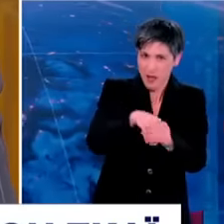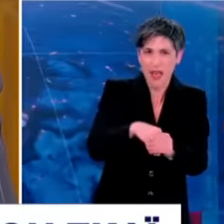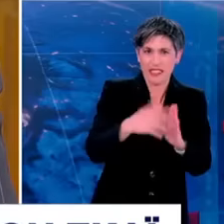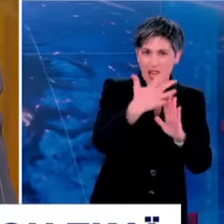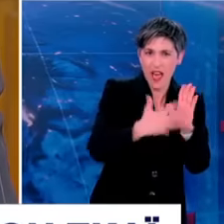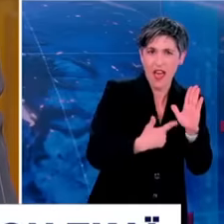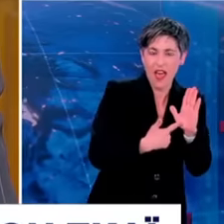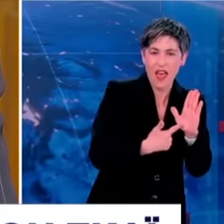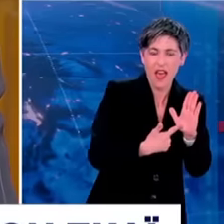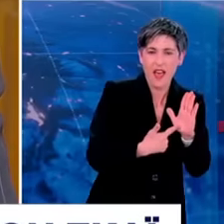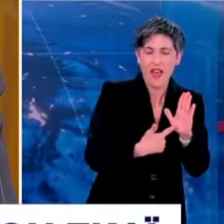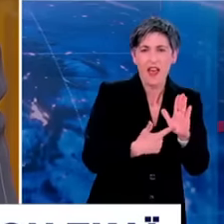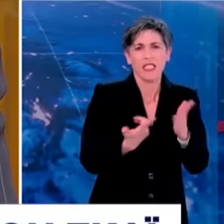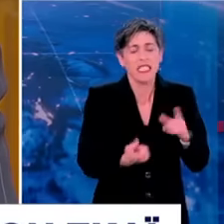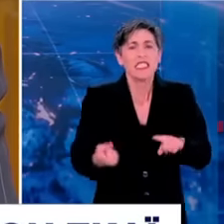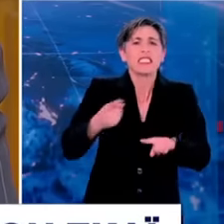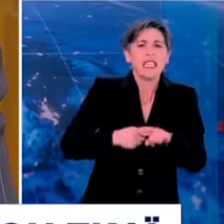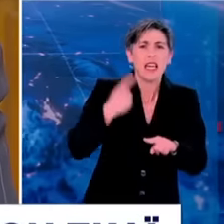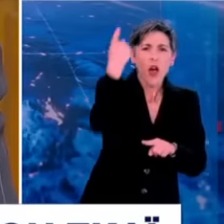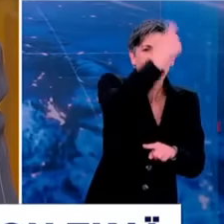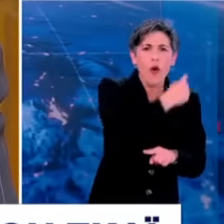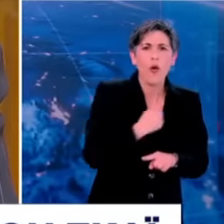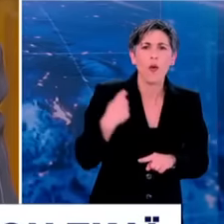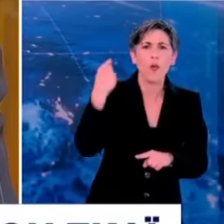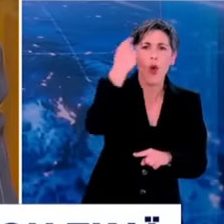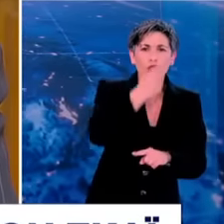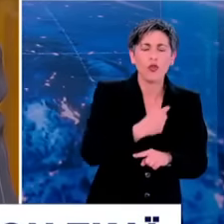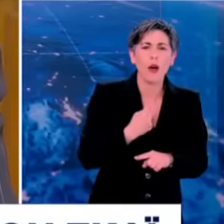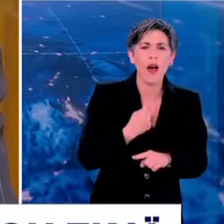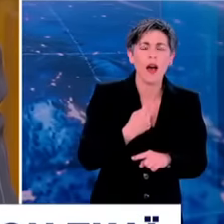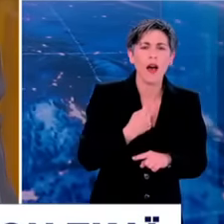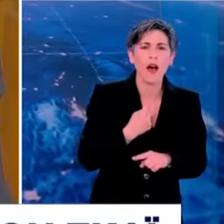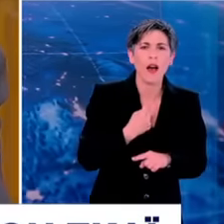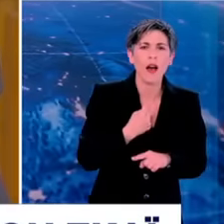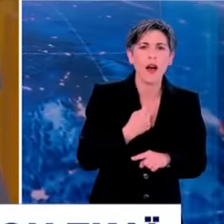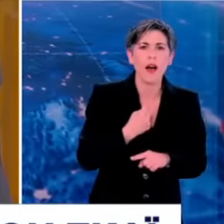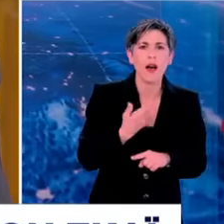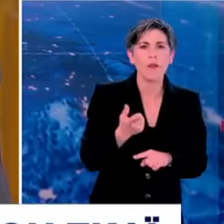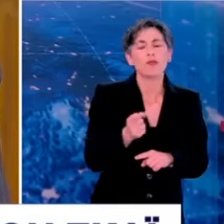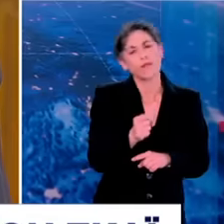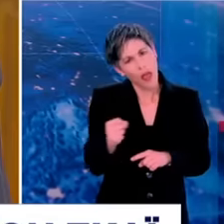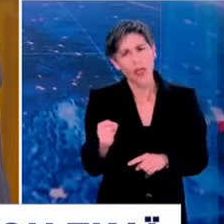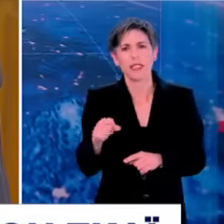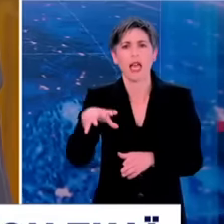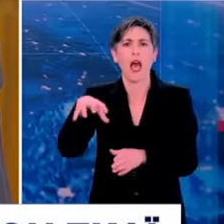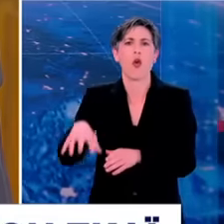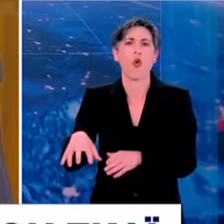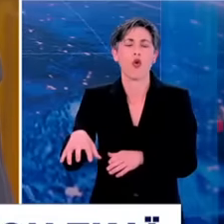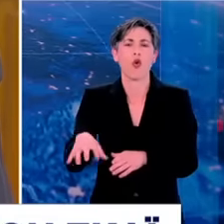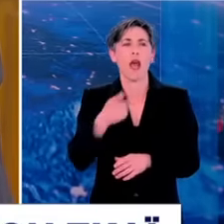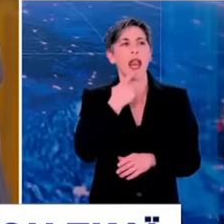και πρόσωπα τα οποία εντάσσονται στη δεξιά. Δηλαδή λένε ότι έκανα